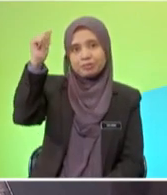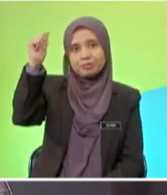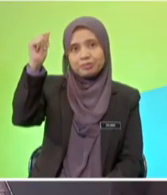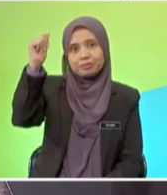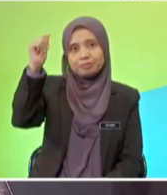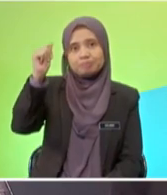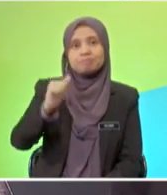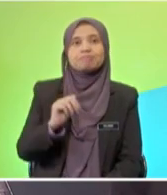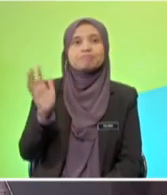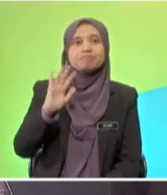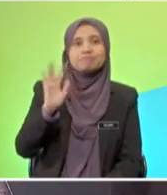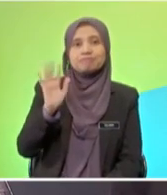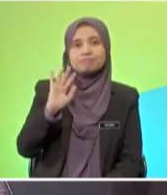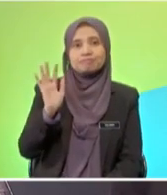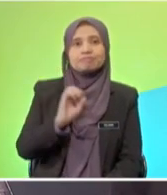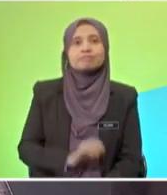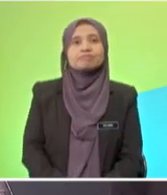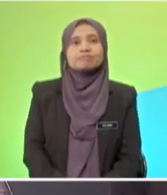wabarakatuh bye